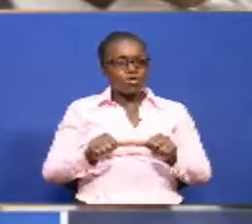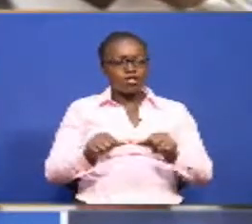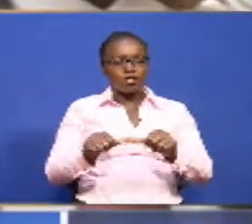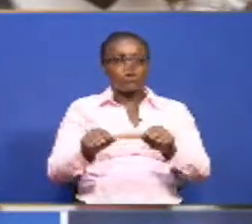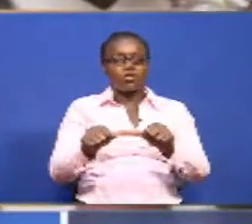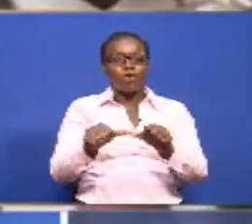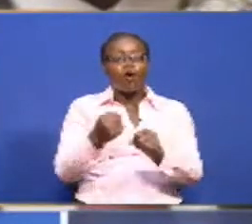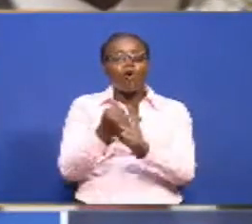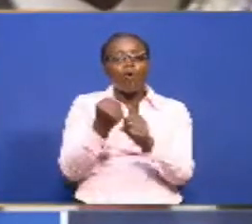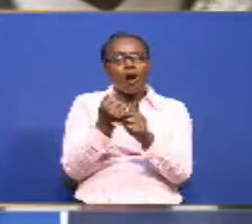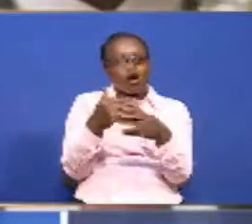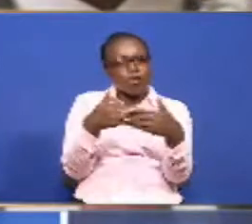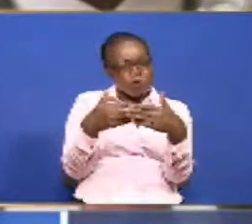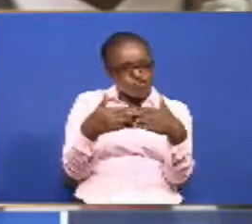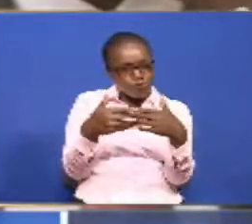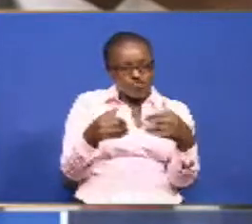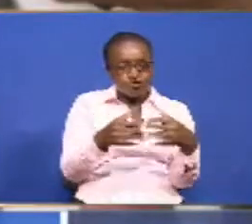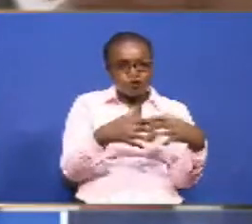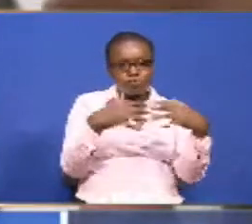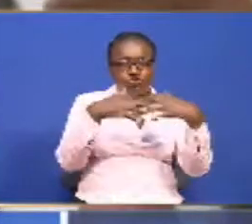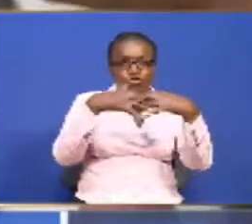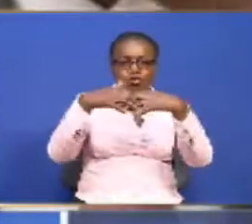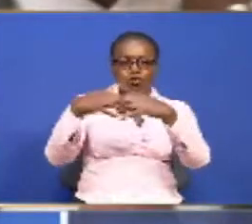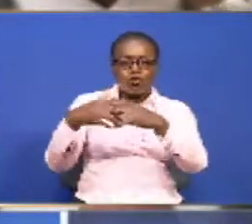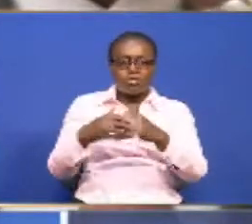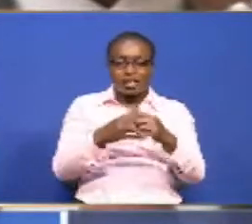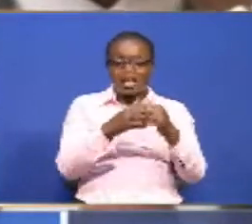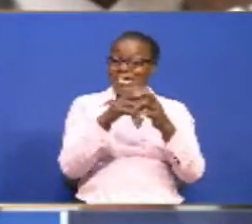kwa karibu pamoja, na kwa